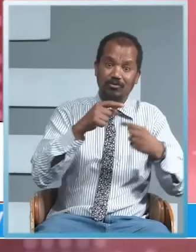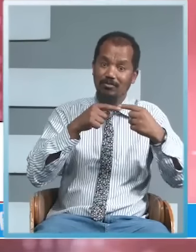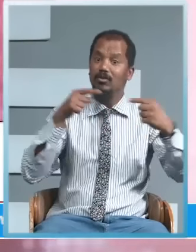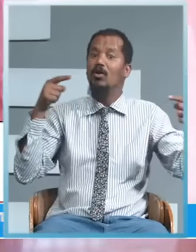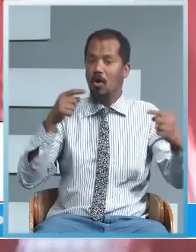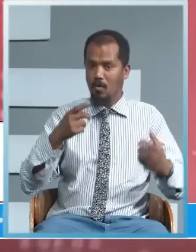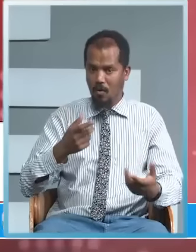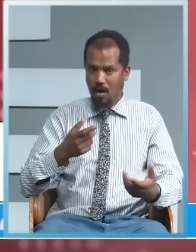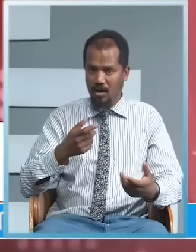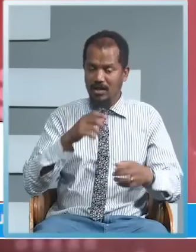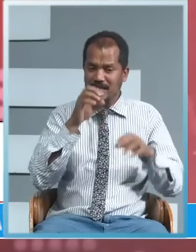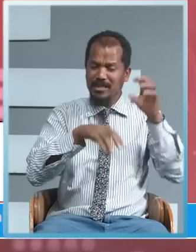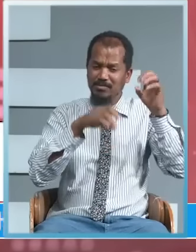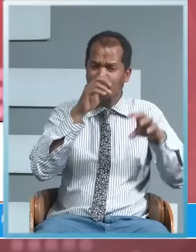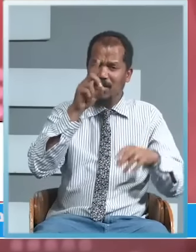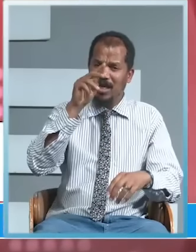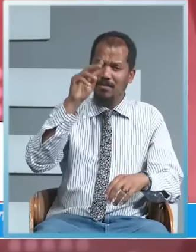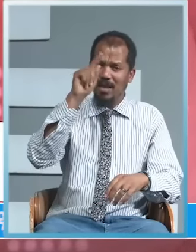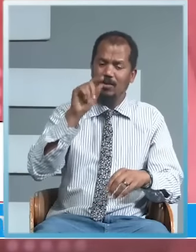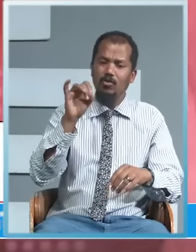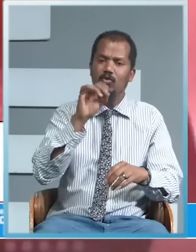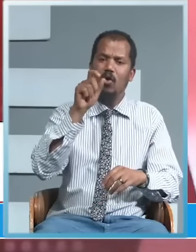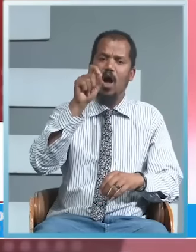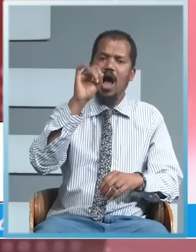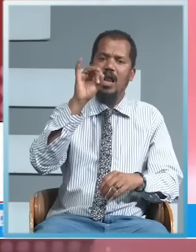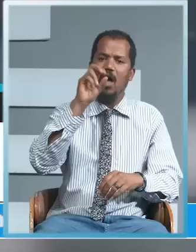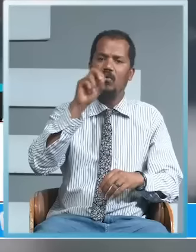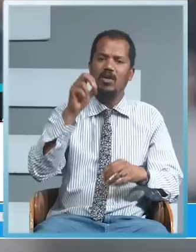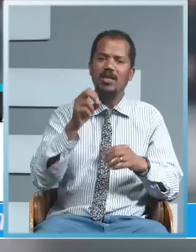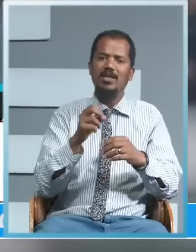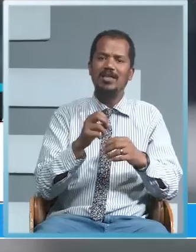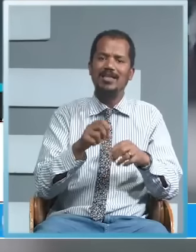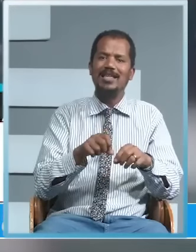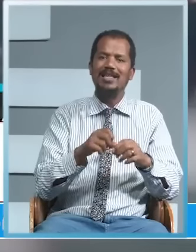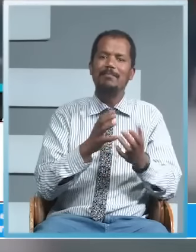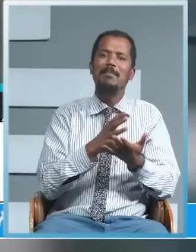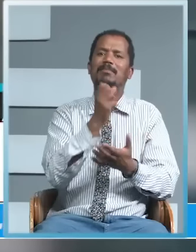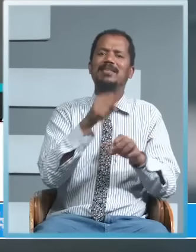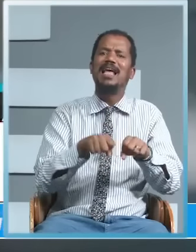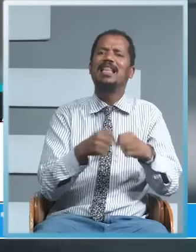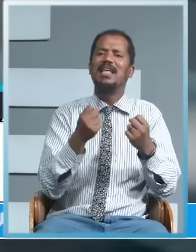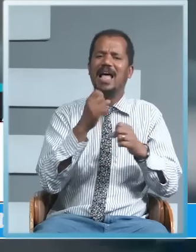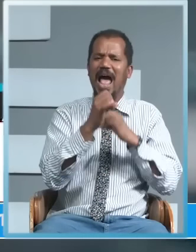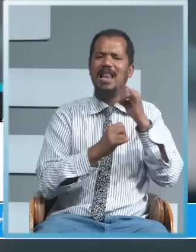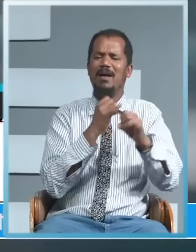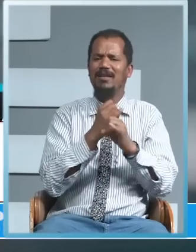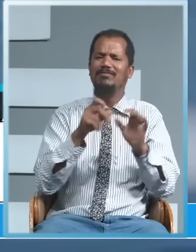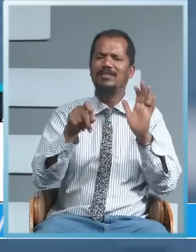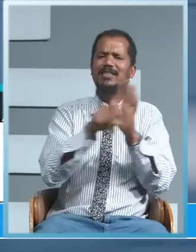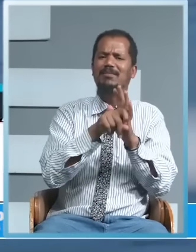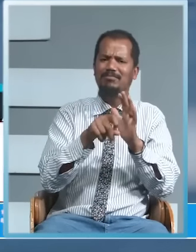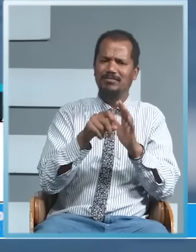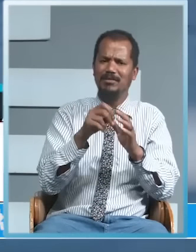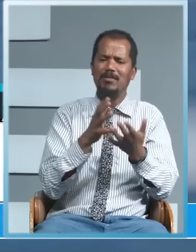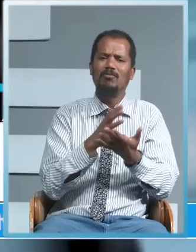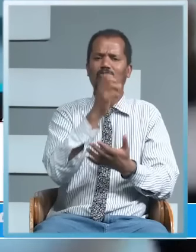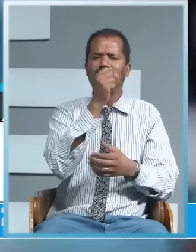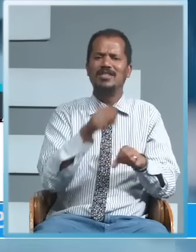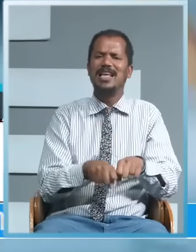ማውገዛቸው ተመላክቷል። ድብደባው የየመንን ሉዓላዊነትና የግዛት አንድነትን የጣሰ እንዲሁም ዓለም አቀፍ ሕጎችን ደንቦችንና